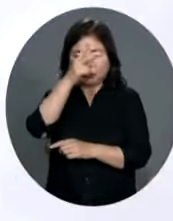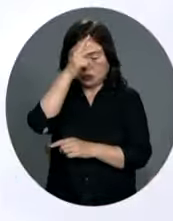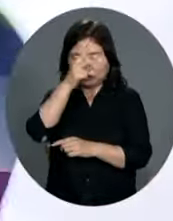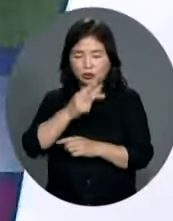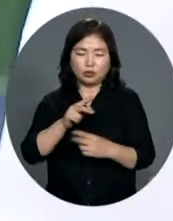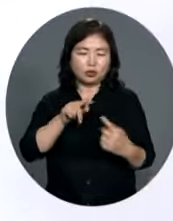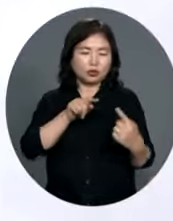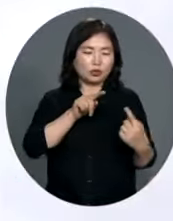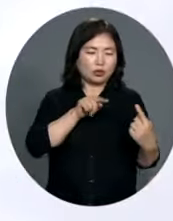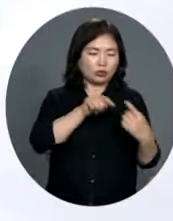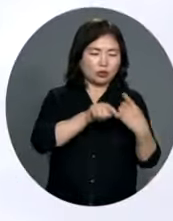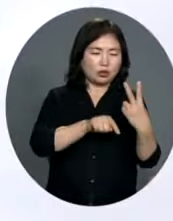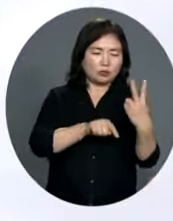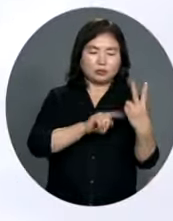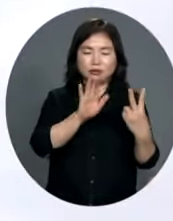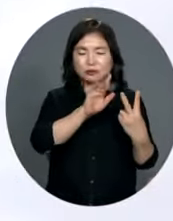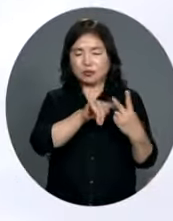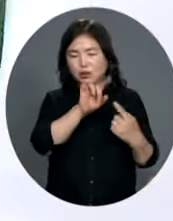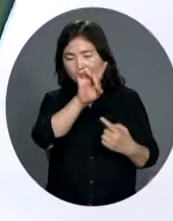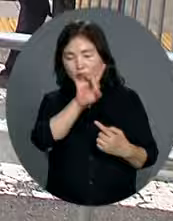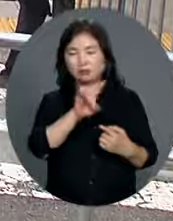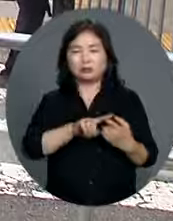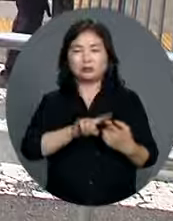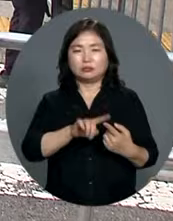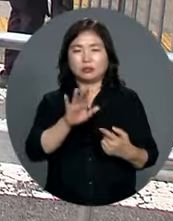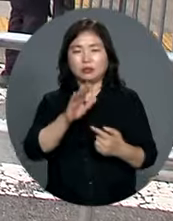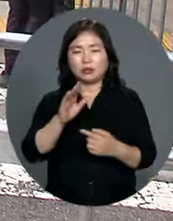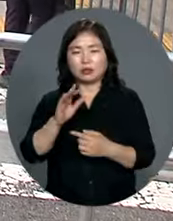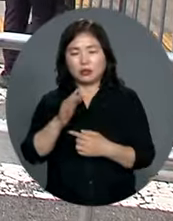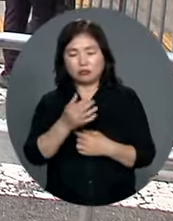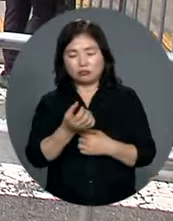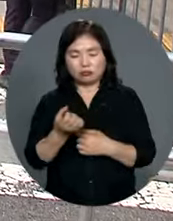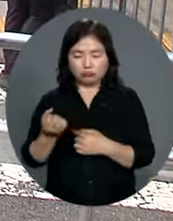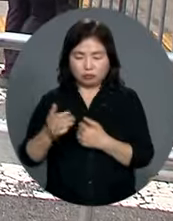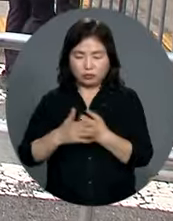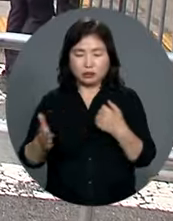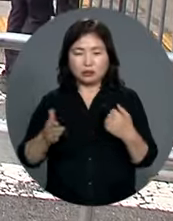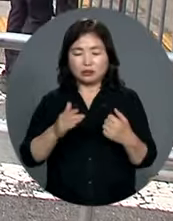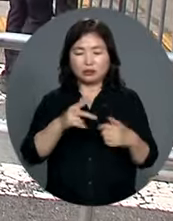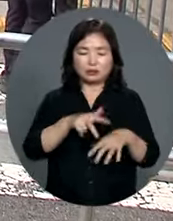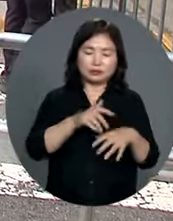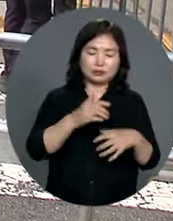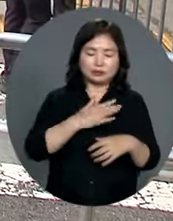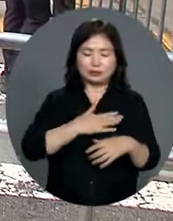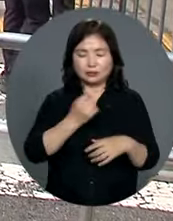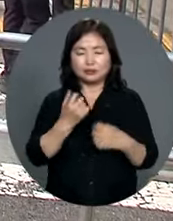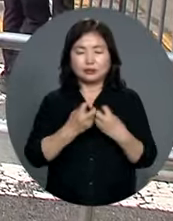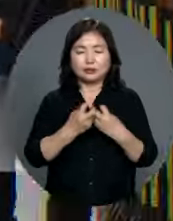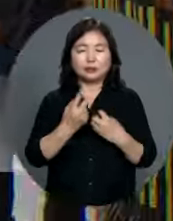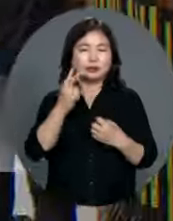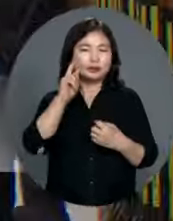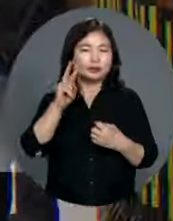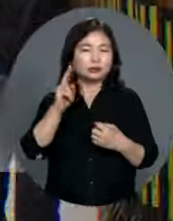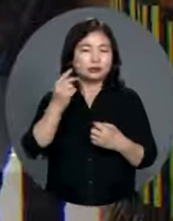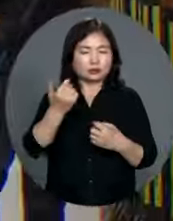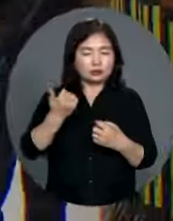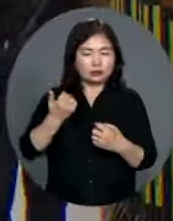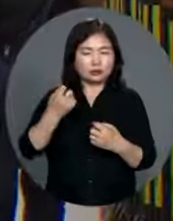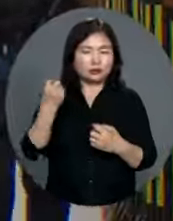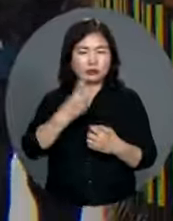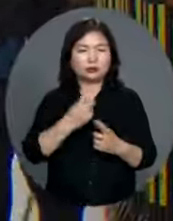차로가 아닌 한 차로에만 하도록 제한한 것에 법원이 손을 들어주자 주최 측이 이틀 전 집회 신고를 다시